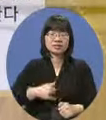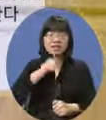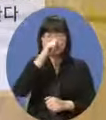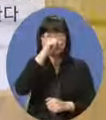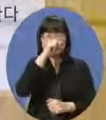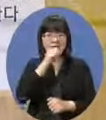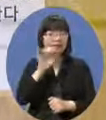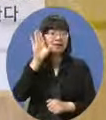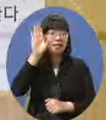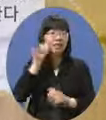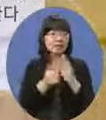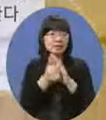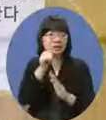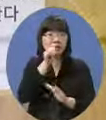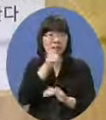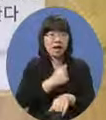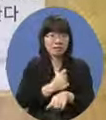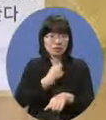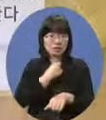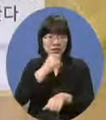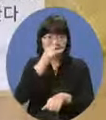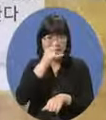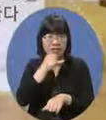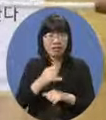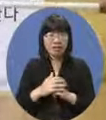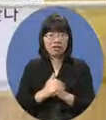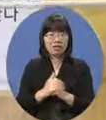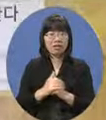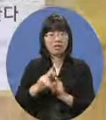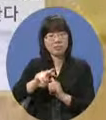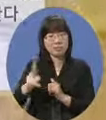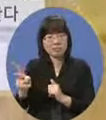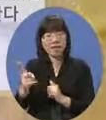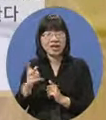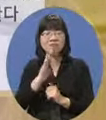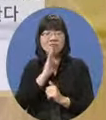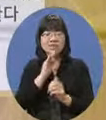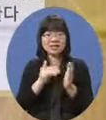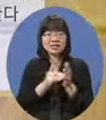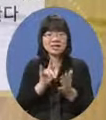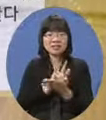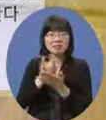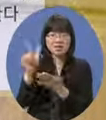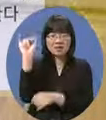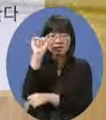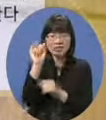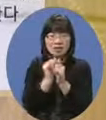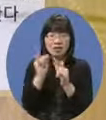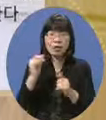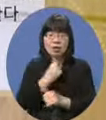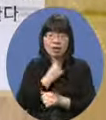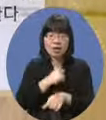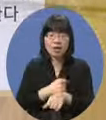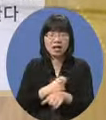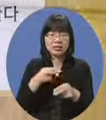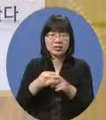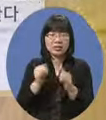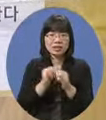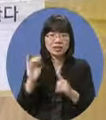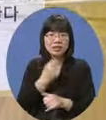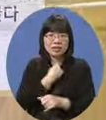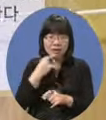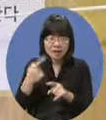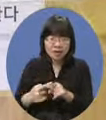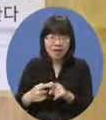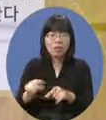좋아하는 그 장래 희망 있잖아요. 하고 네. 싶어 하는. 네. 뭐 애들 자꾸 바뀌긴 하지만, 네. 뭐 비행사가 되고 싶었다가도, 뭐 요리사가 되고 싶었다가도, 제빵사.